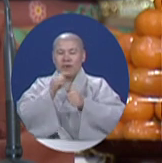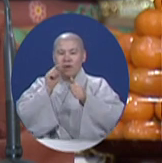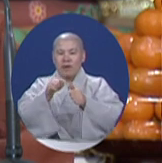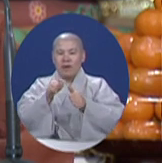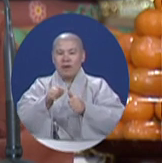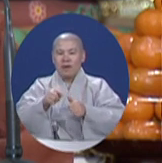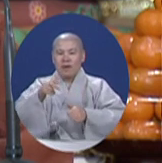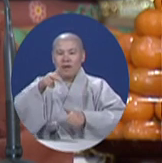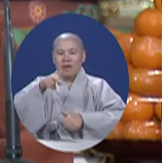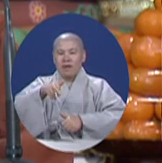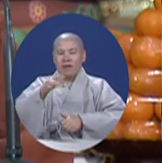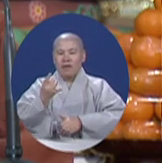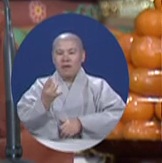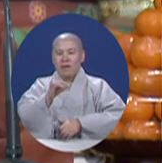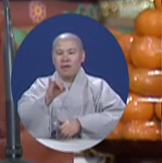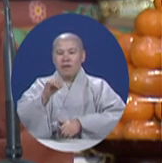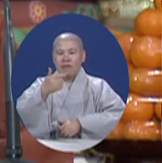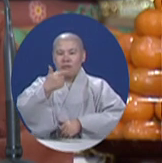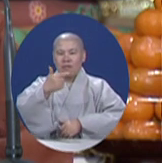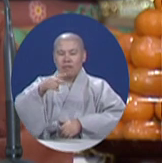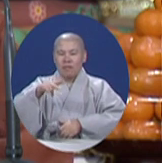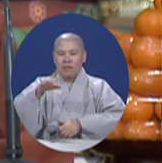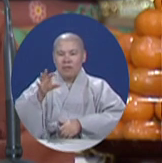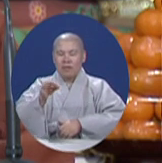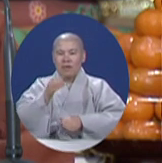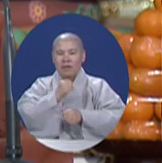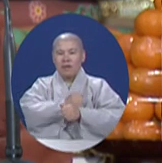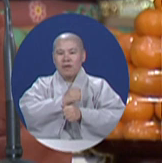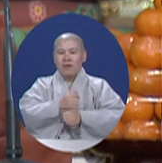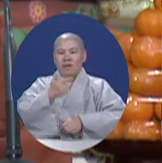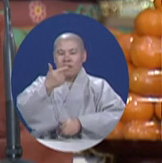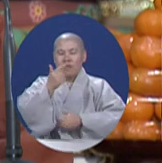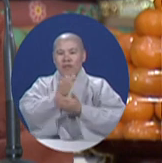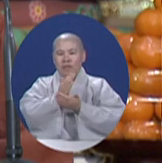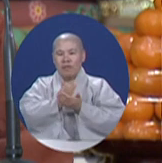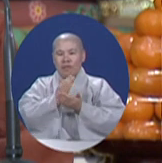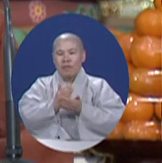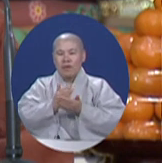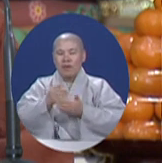폐의 육정하라, 6가지 감정을 닫아라.